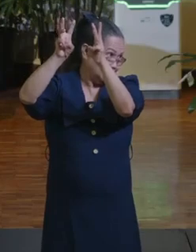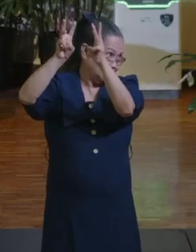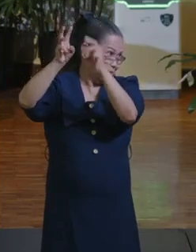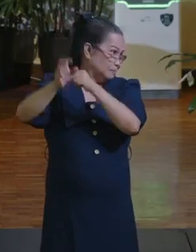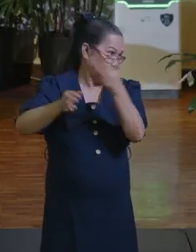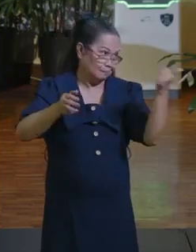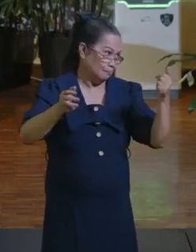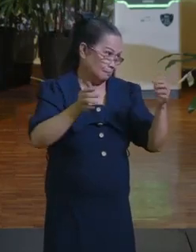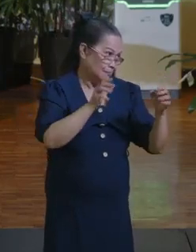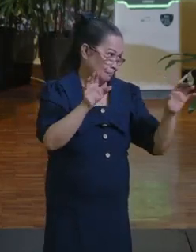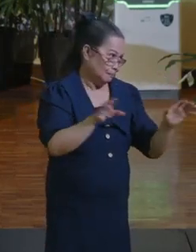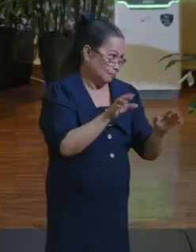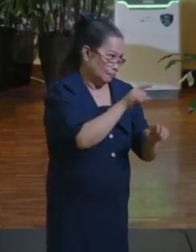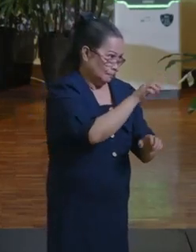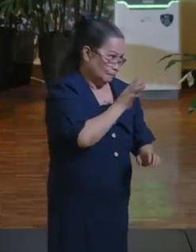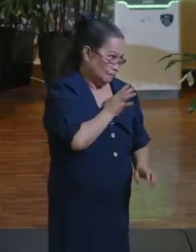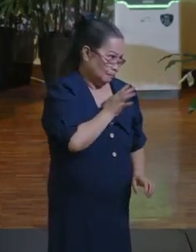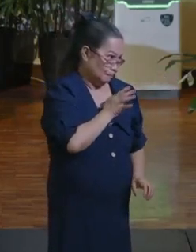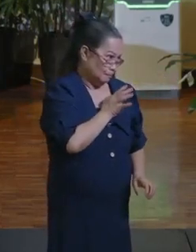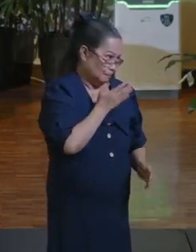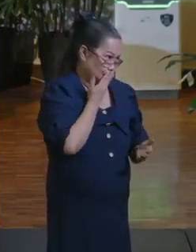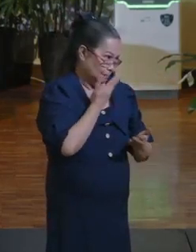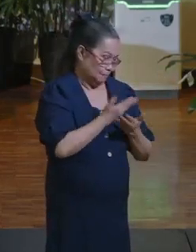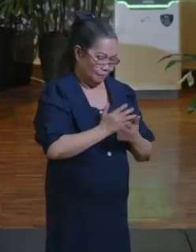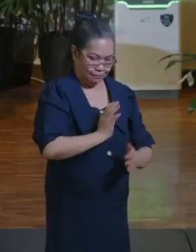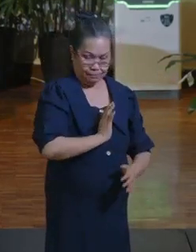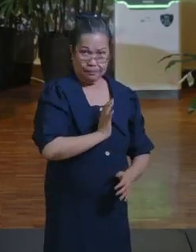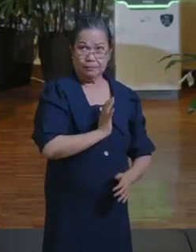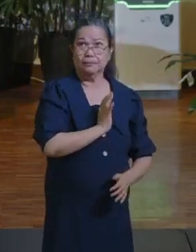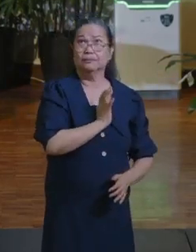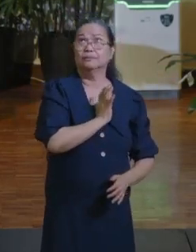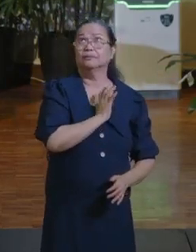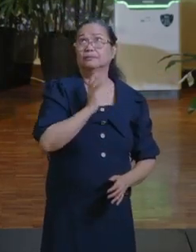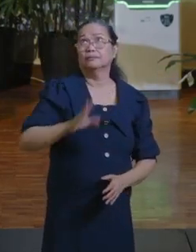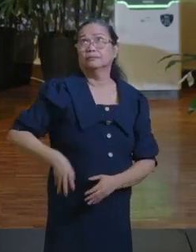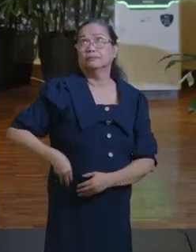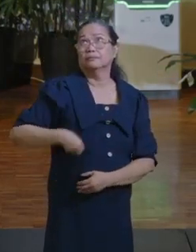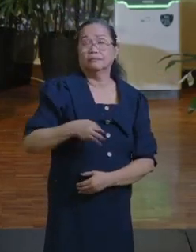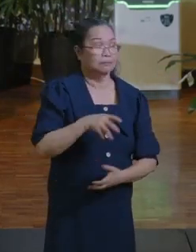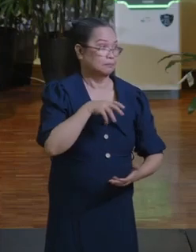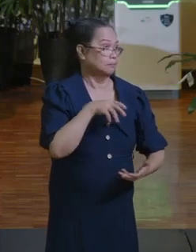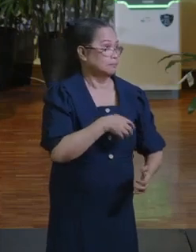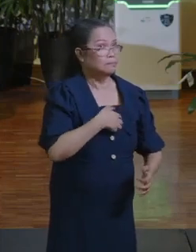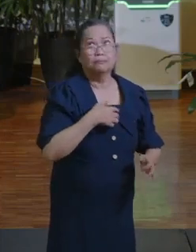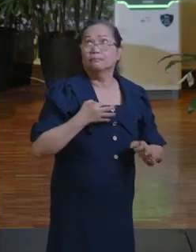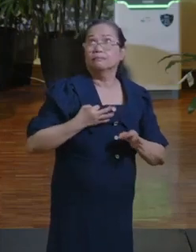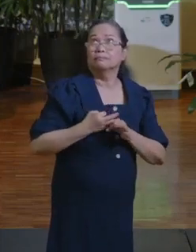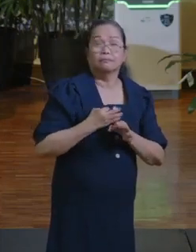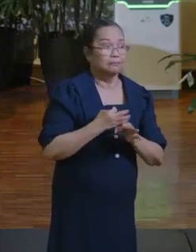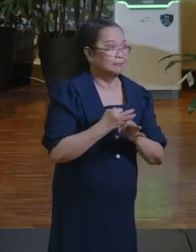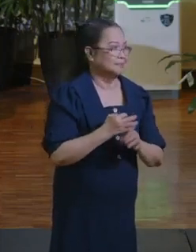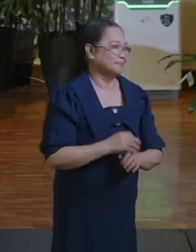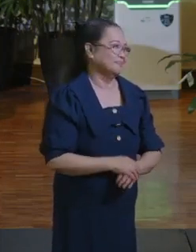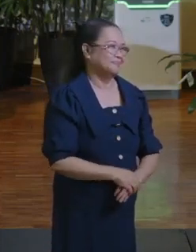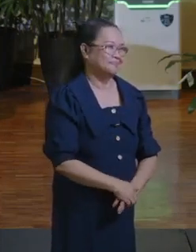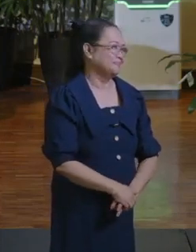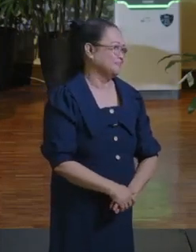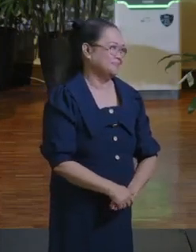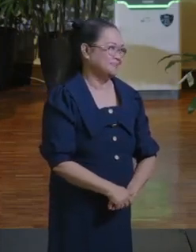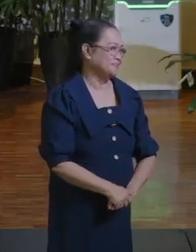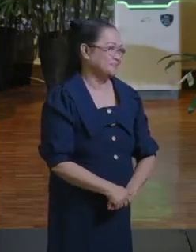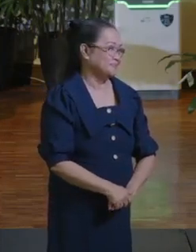paraan upang kayo ay maligtas. Kung hindi pa kayo tumatanggap sa